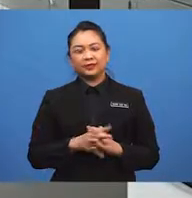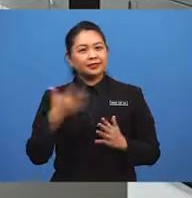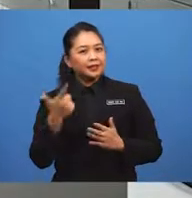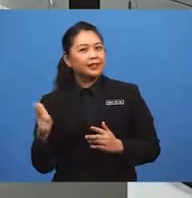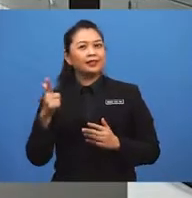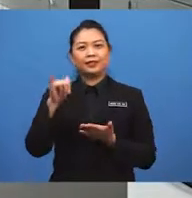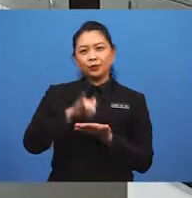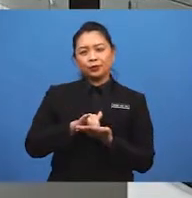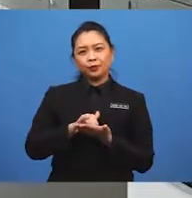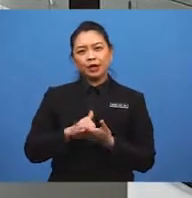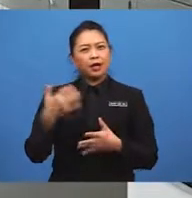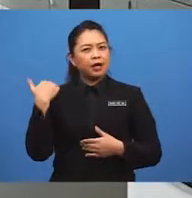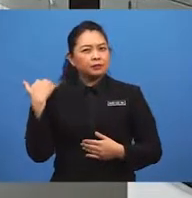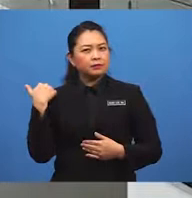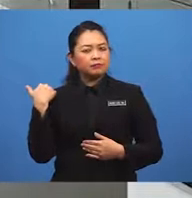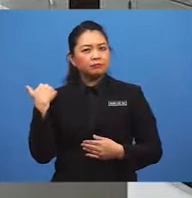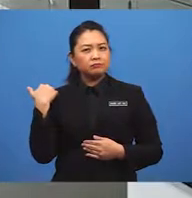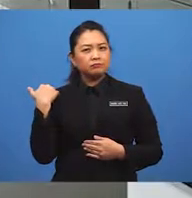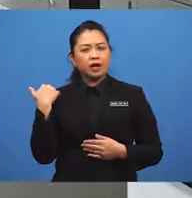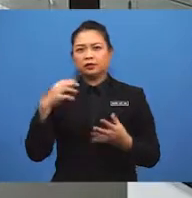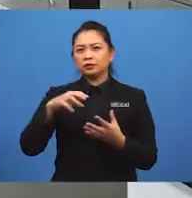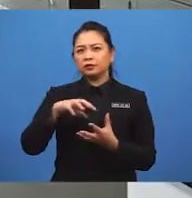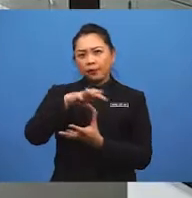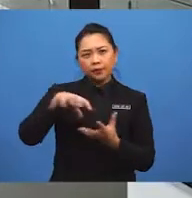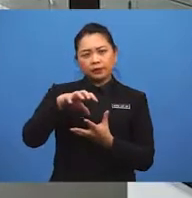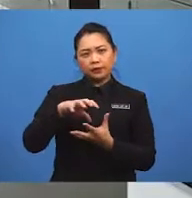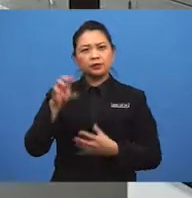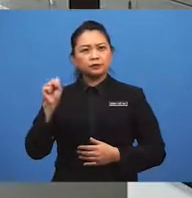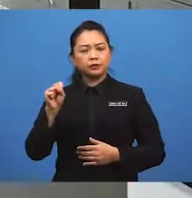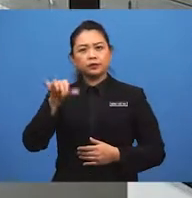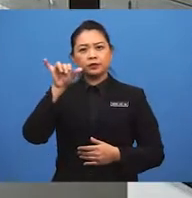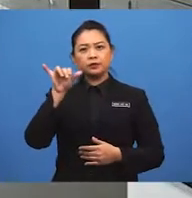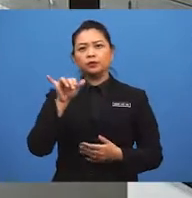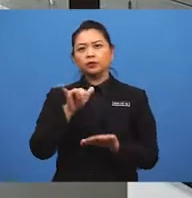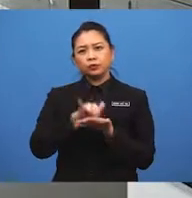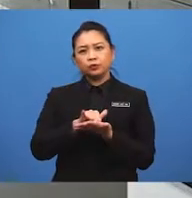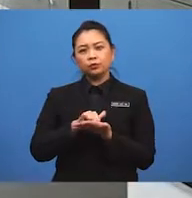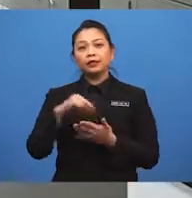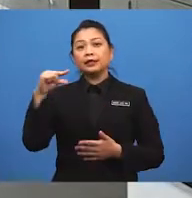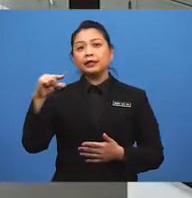Selain itu, terdapat juga sebatian semiconductor iaitu